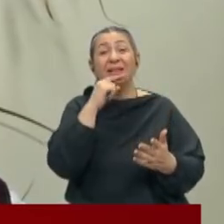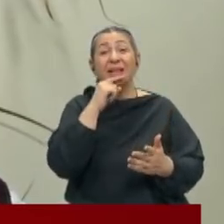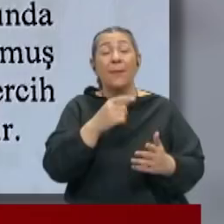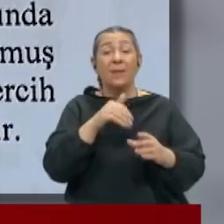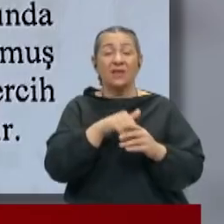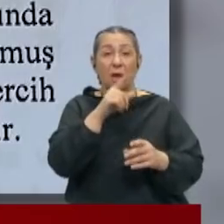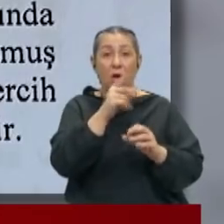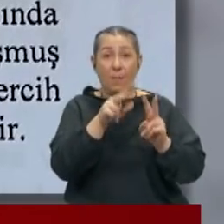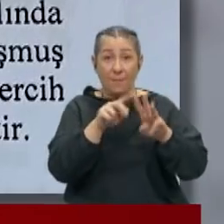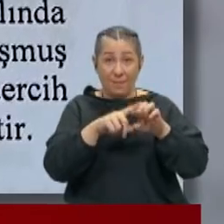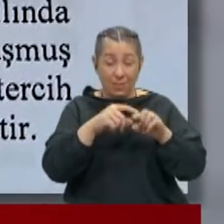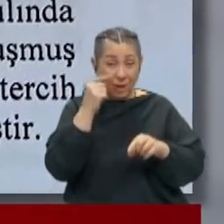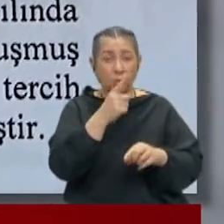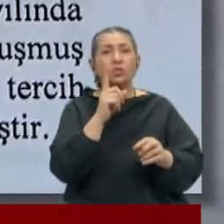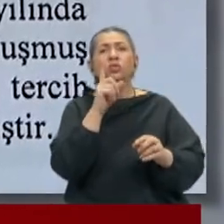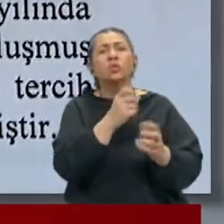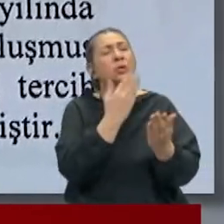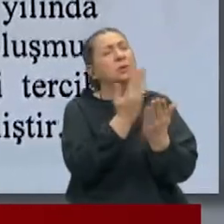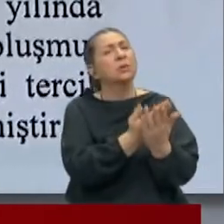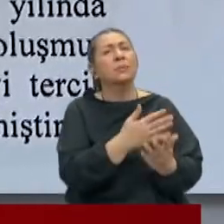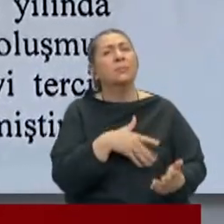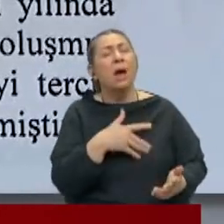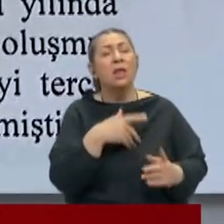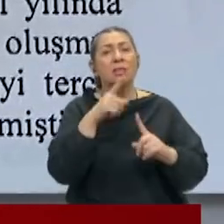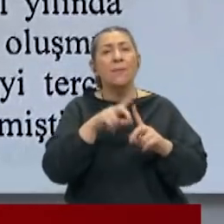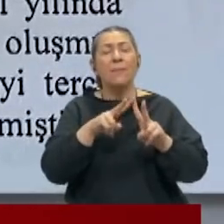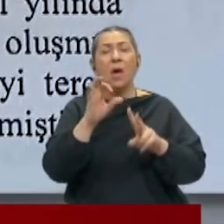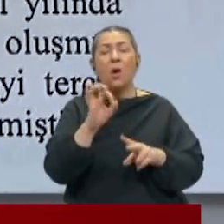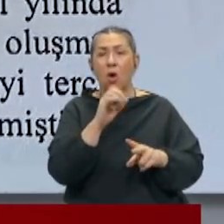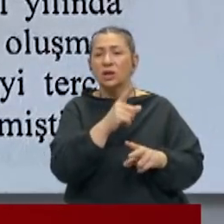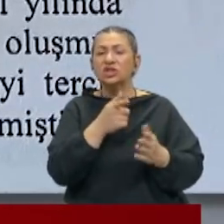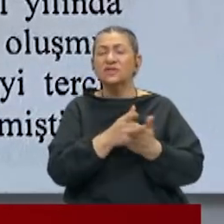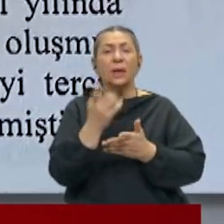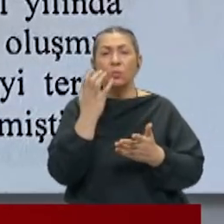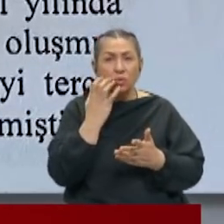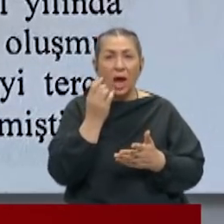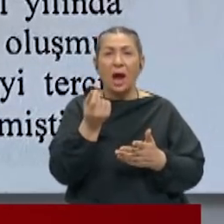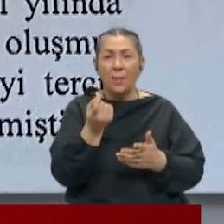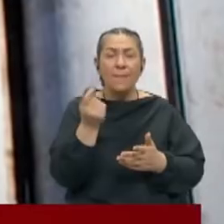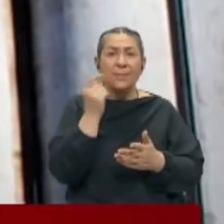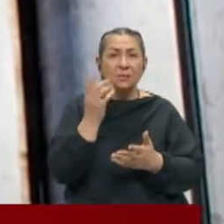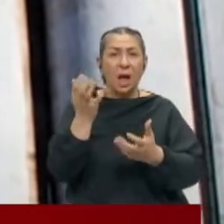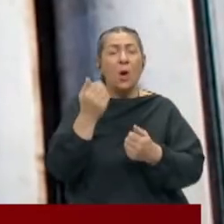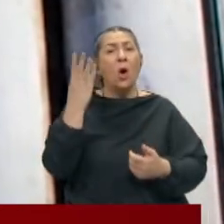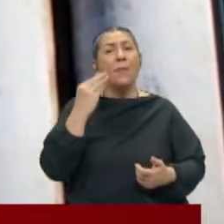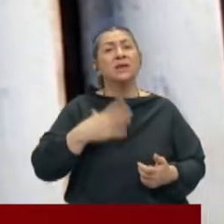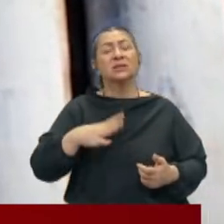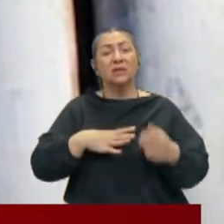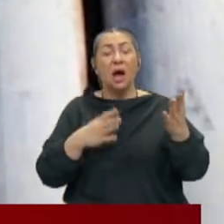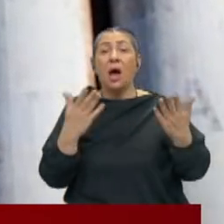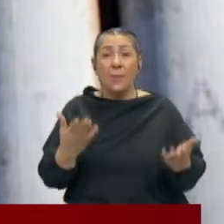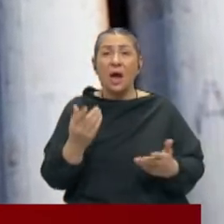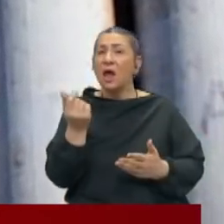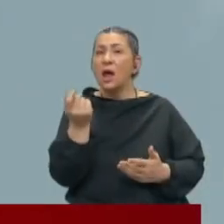Milletvekili Ömer Fethi Gürer verdiği soru önergesiyle TMO'nun çiftçiden ne kadar buğday, arpa ve mercimek aldığını öğrenmek istedi.